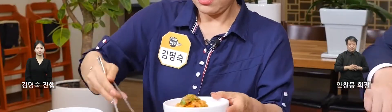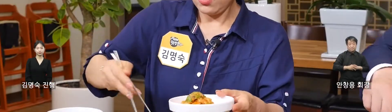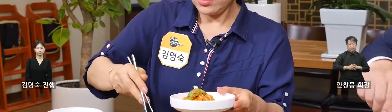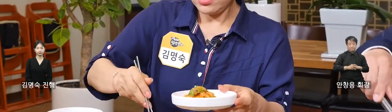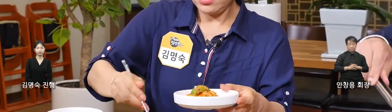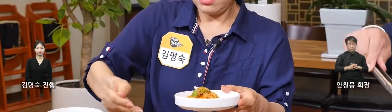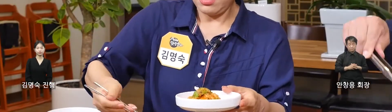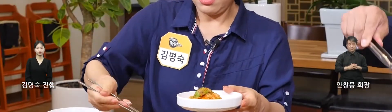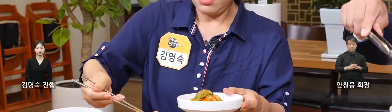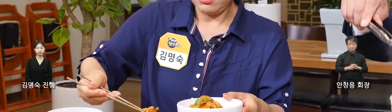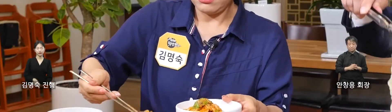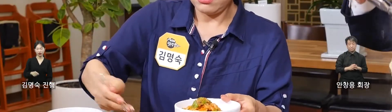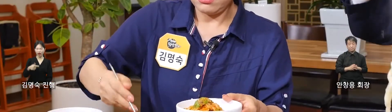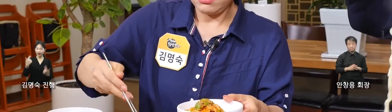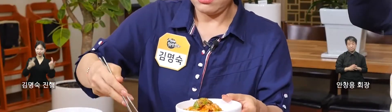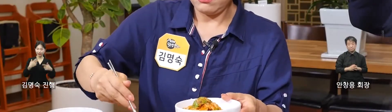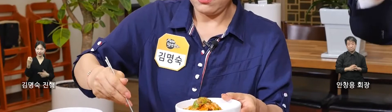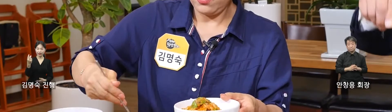워낙 단골이시니까